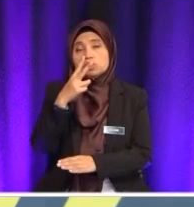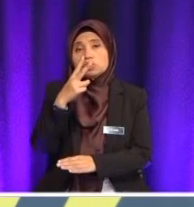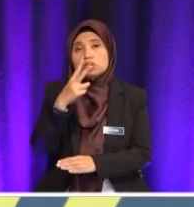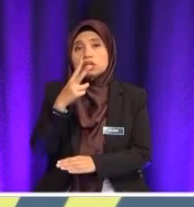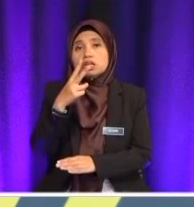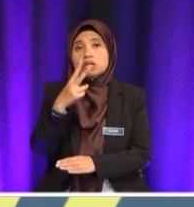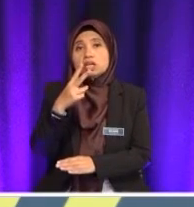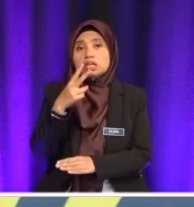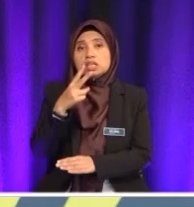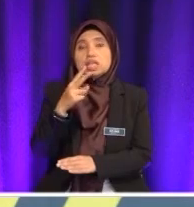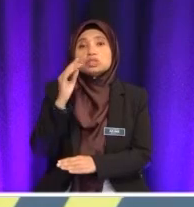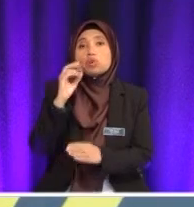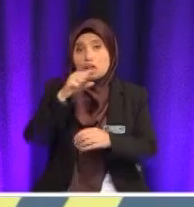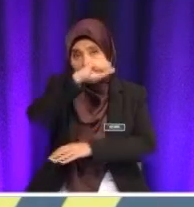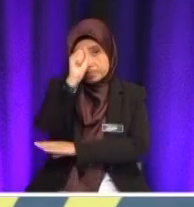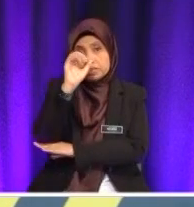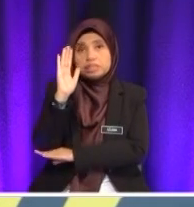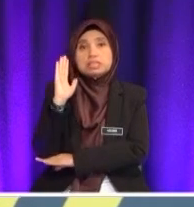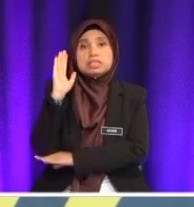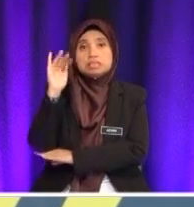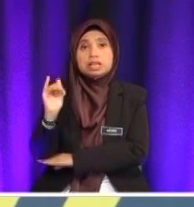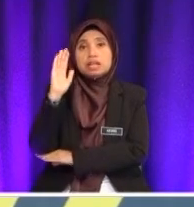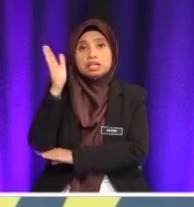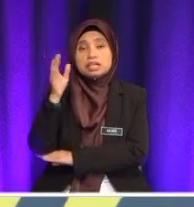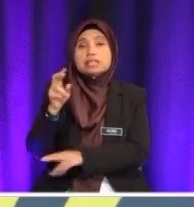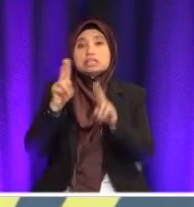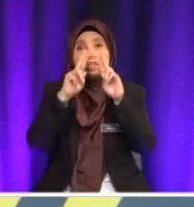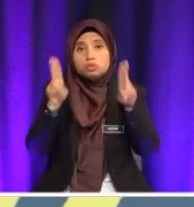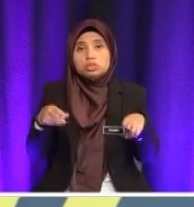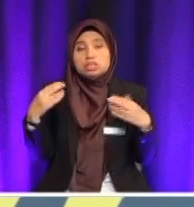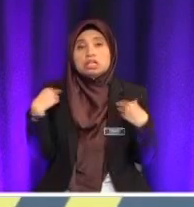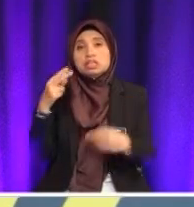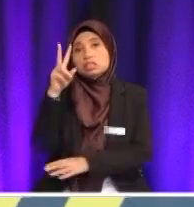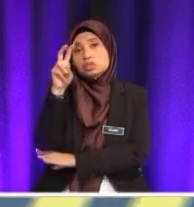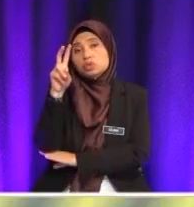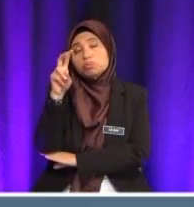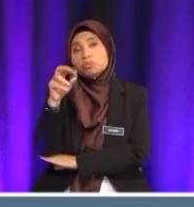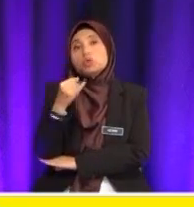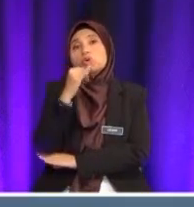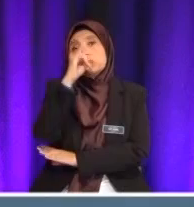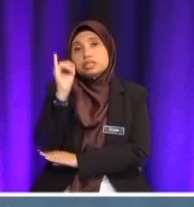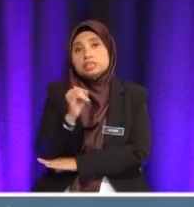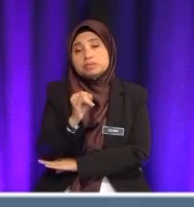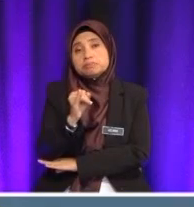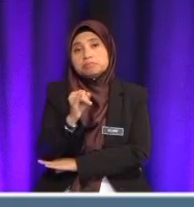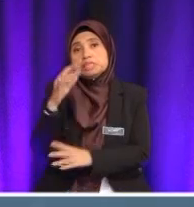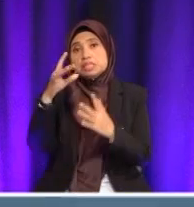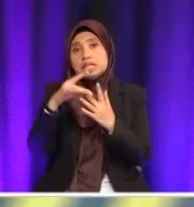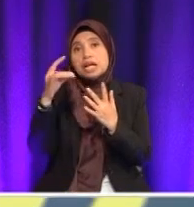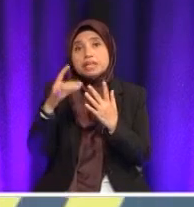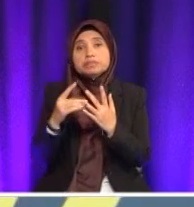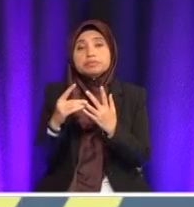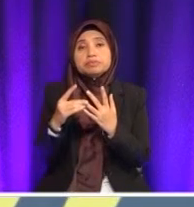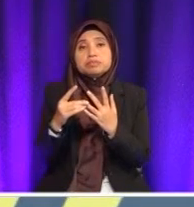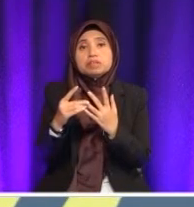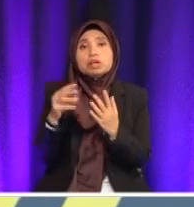seolahnya akan diuji untuk bagian e terdapat 20 item objektif yaitu aneka pilihan kita